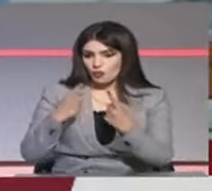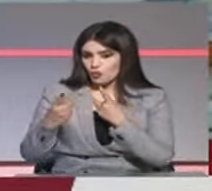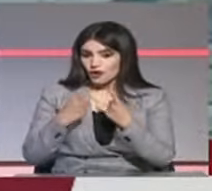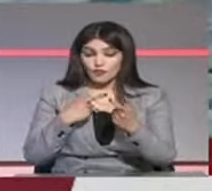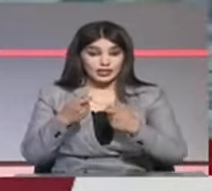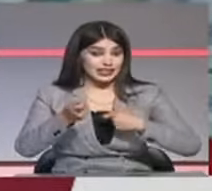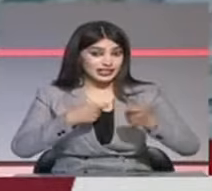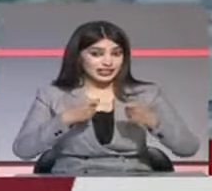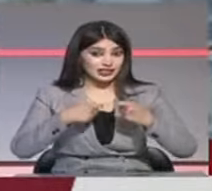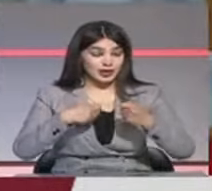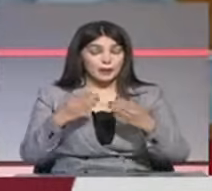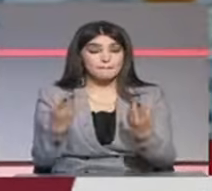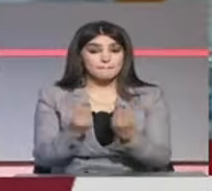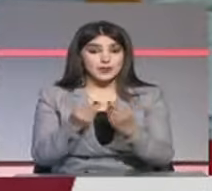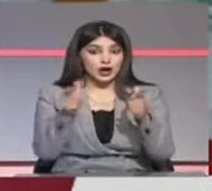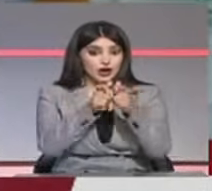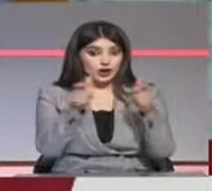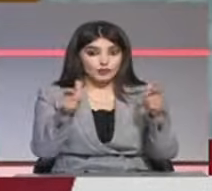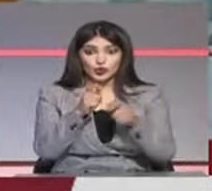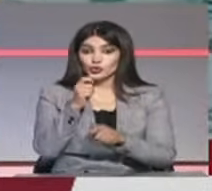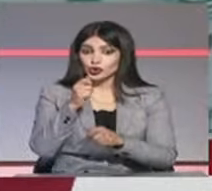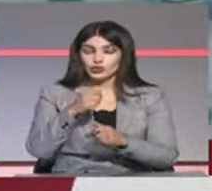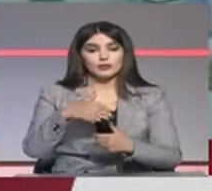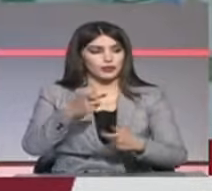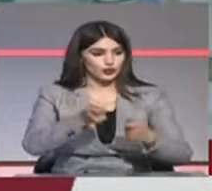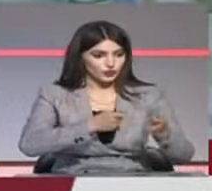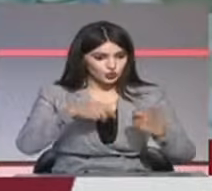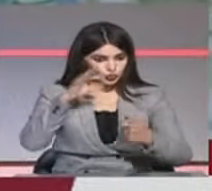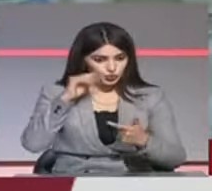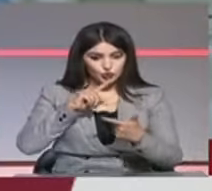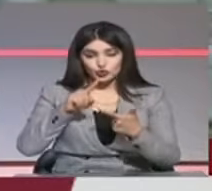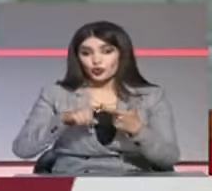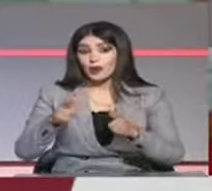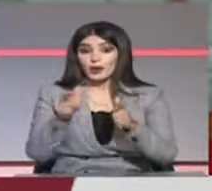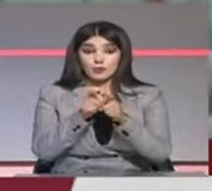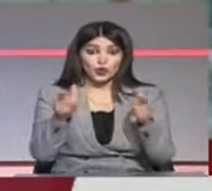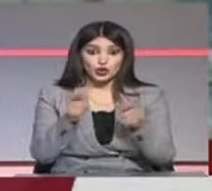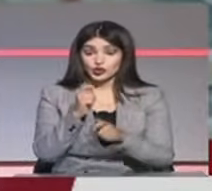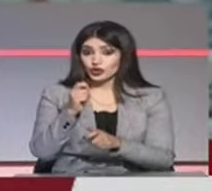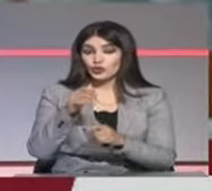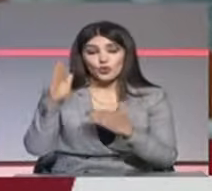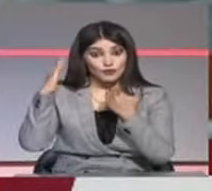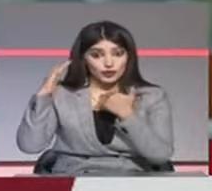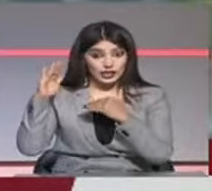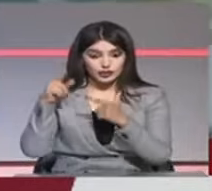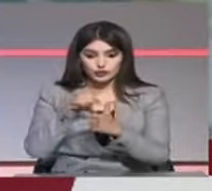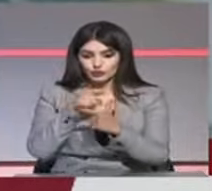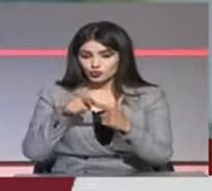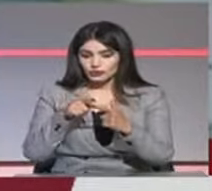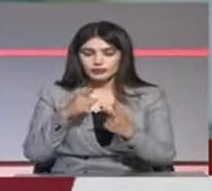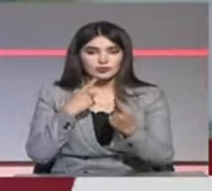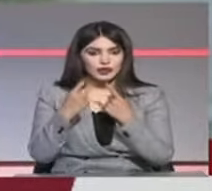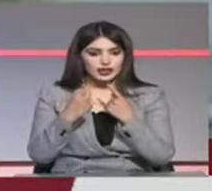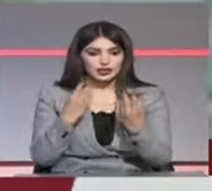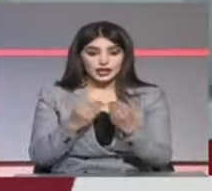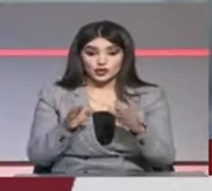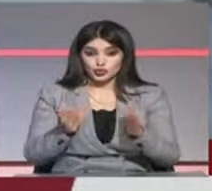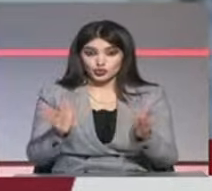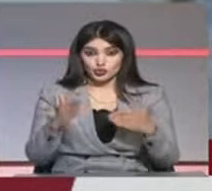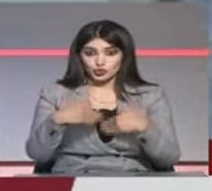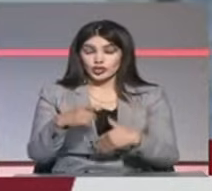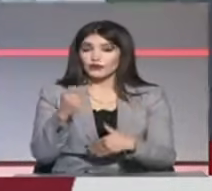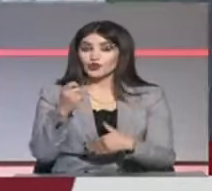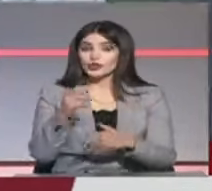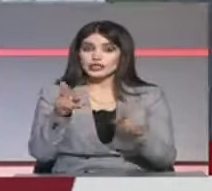مع المؤسسات الماليه من السوق الداخليه وايضا مع مؤسسات ماليه خارجيه منها صندوق النقد